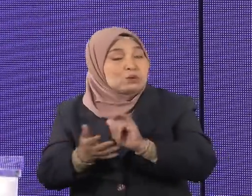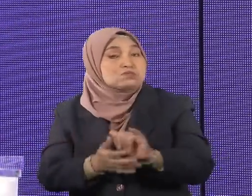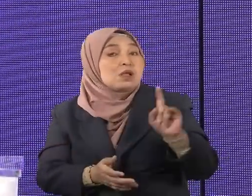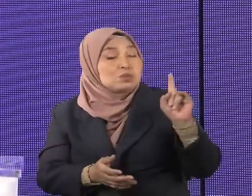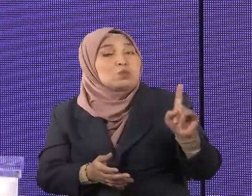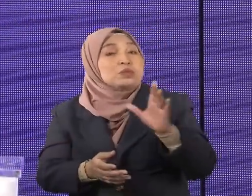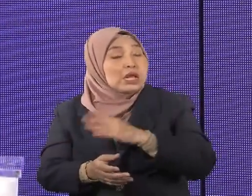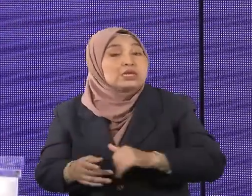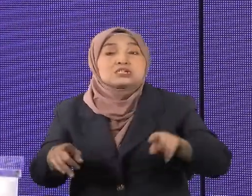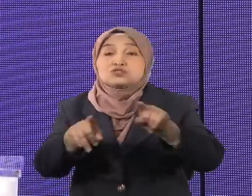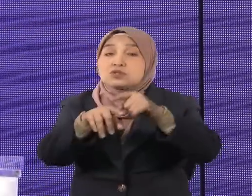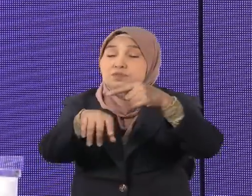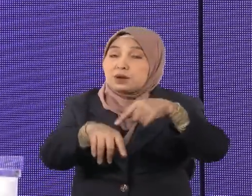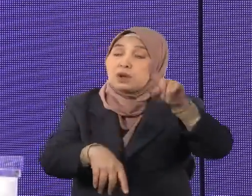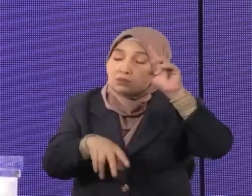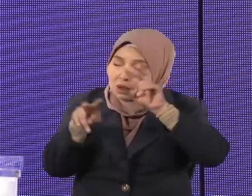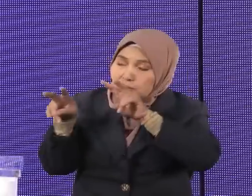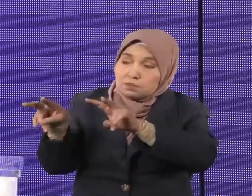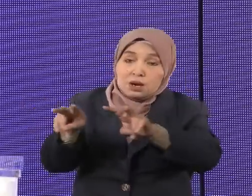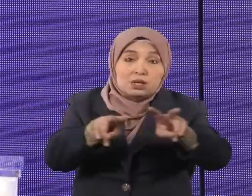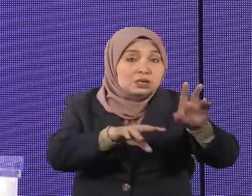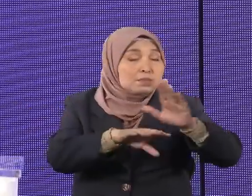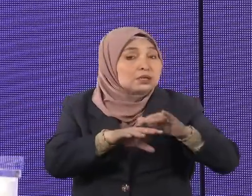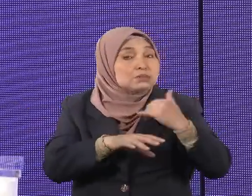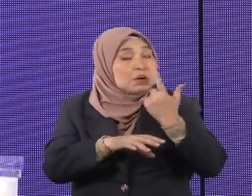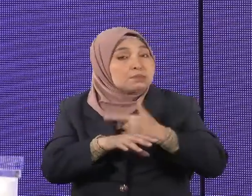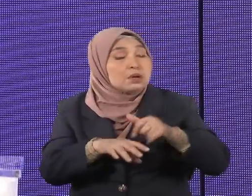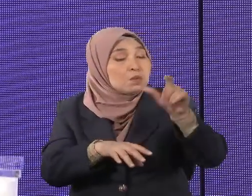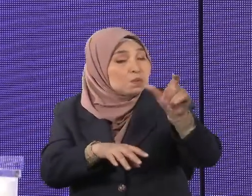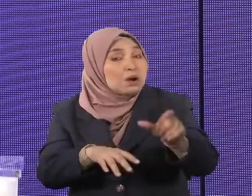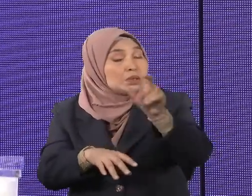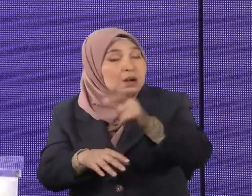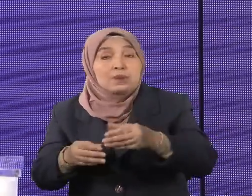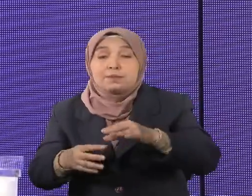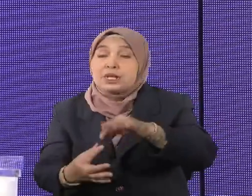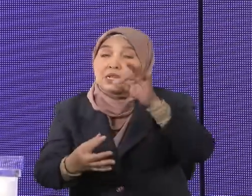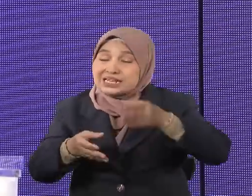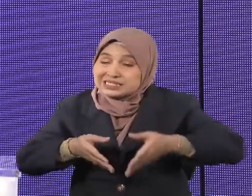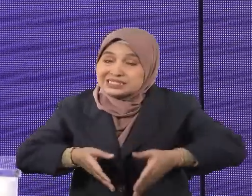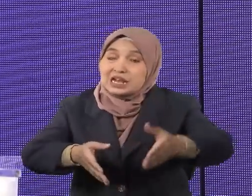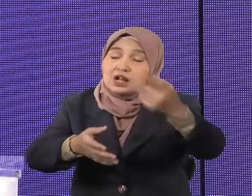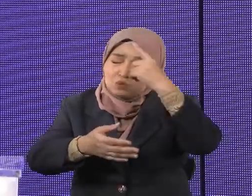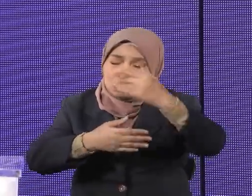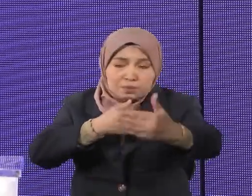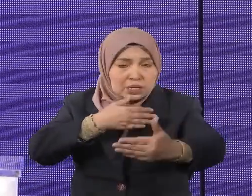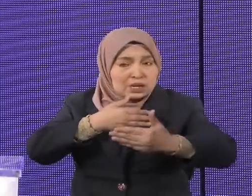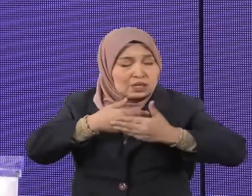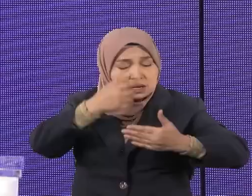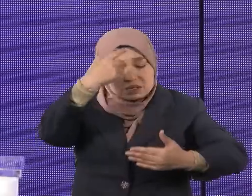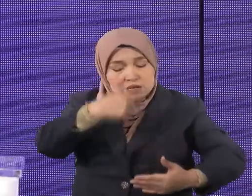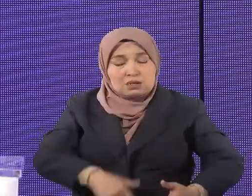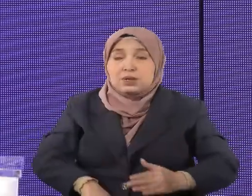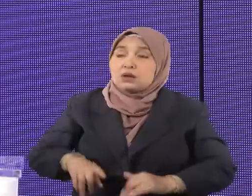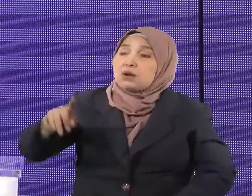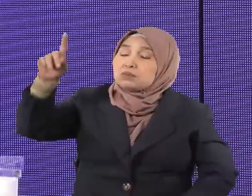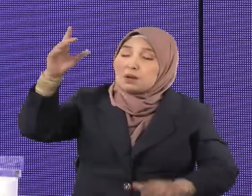Tetapi dalam masa yang sama, Allah juga memerhati kepada siapa? Kepada mereka yang memilih jalan untuk mendekatkan diri kepada Allah. Nak